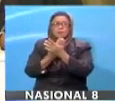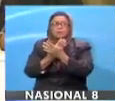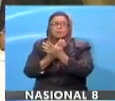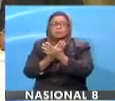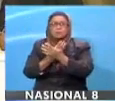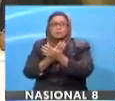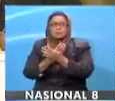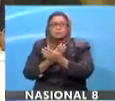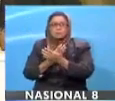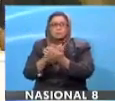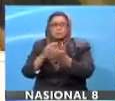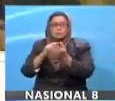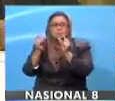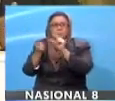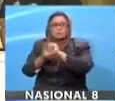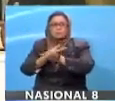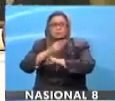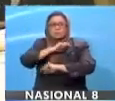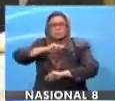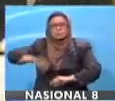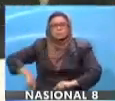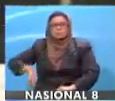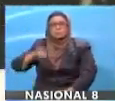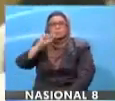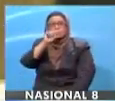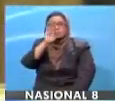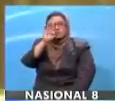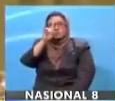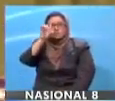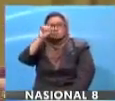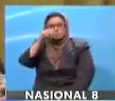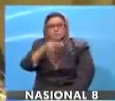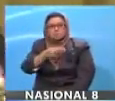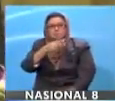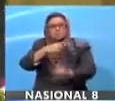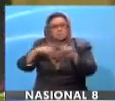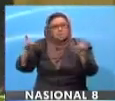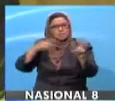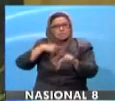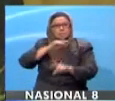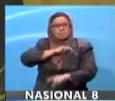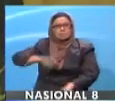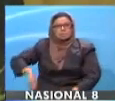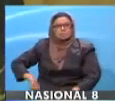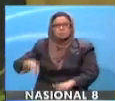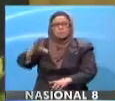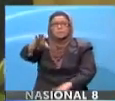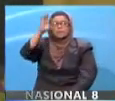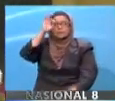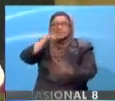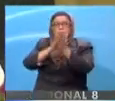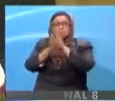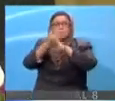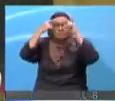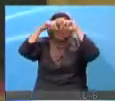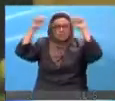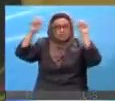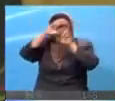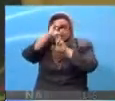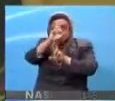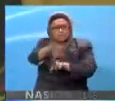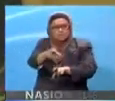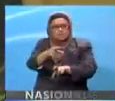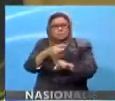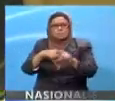bertanding. Namun, Tengku Abdullah dipilih selaku Presiden Kehormat KHM. Bagi Datuk Seri Subhan Kamal yang dipilih